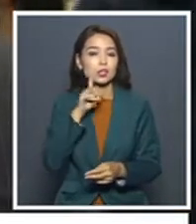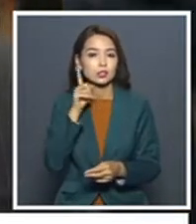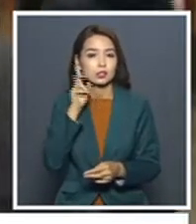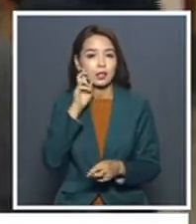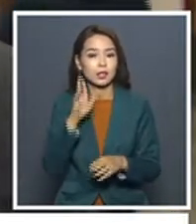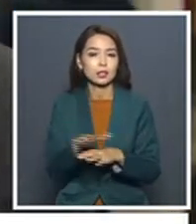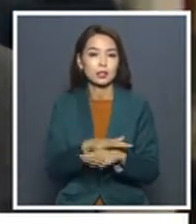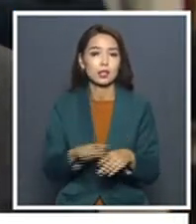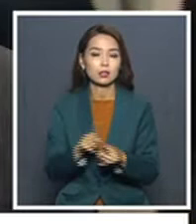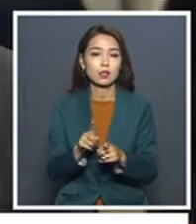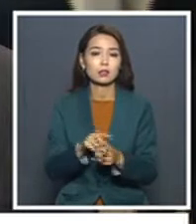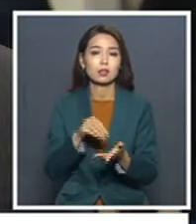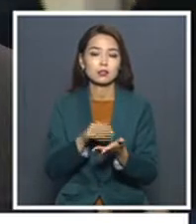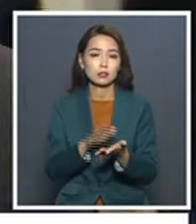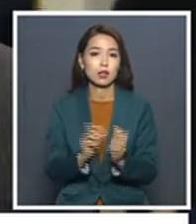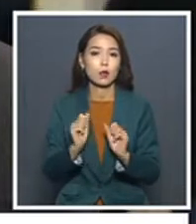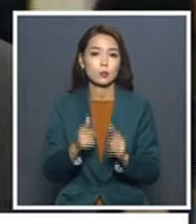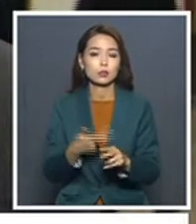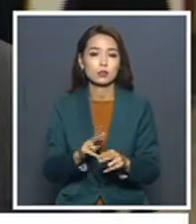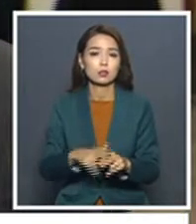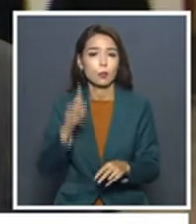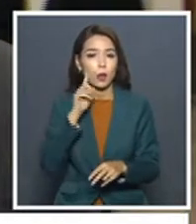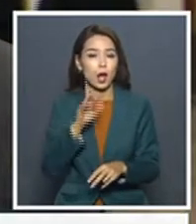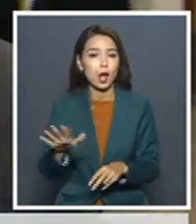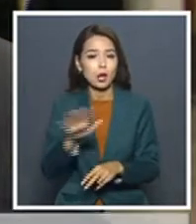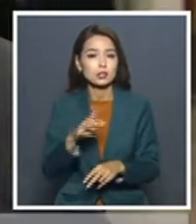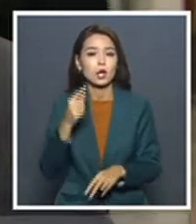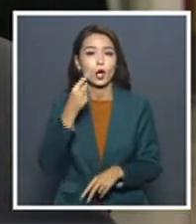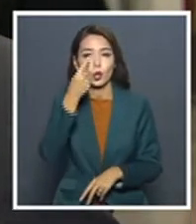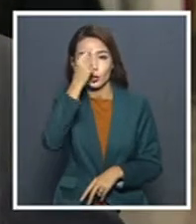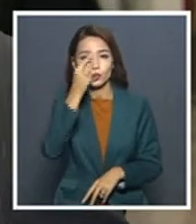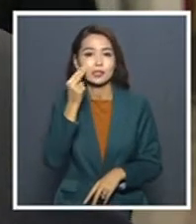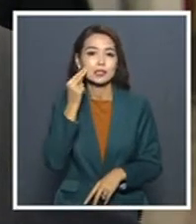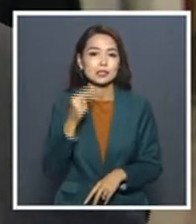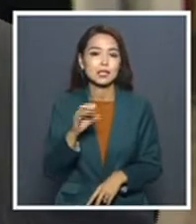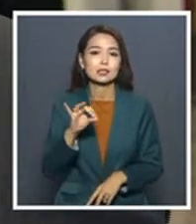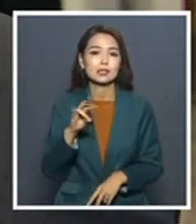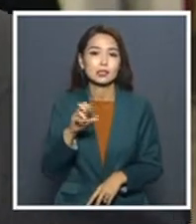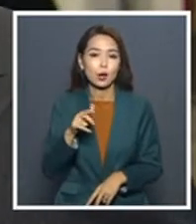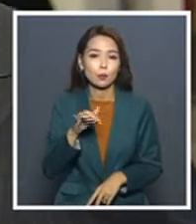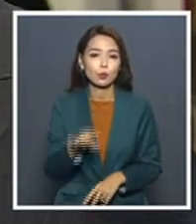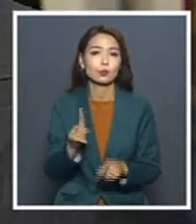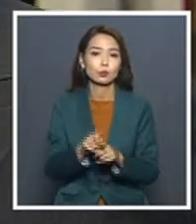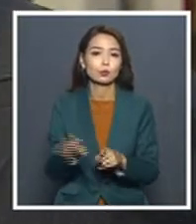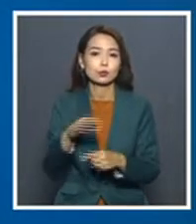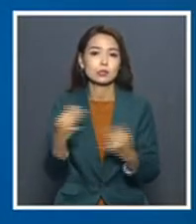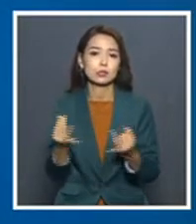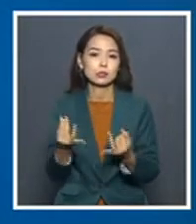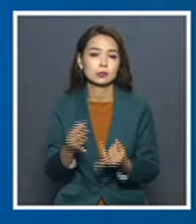резерві жобасына Азия Тынық мұхит аумағы, Үндістан, Қытай, Сингапурда қызығушылық танытты.